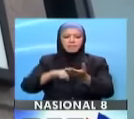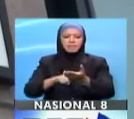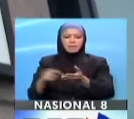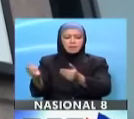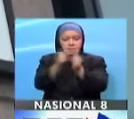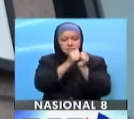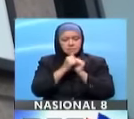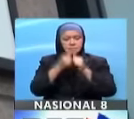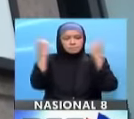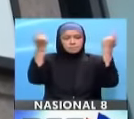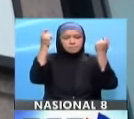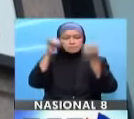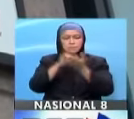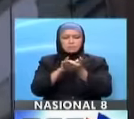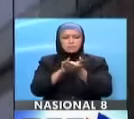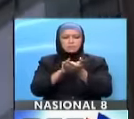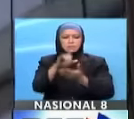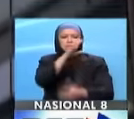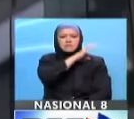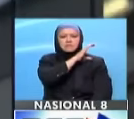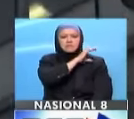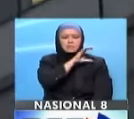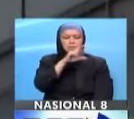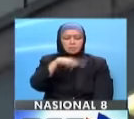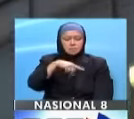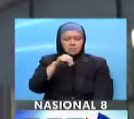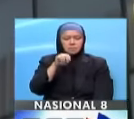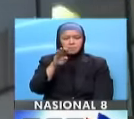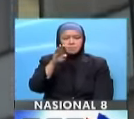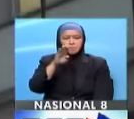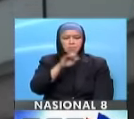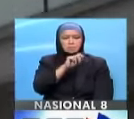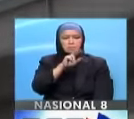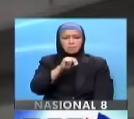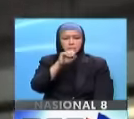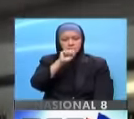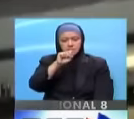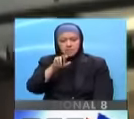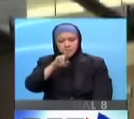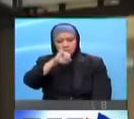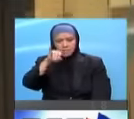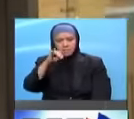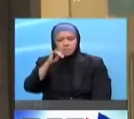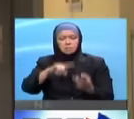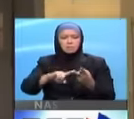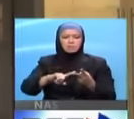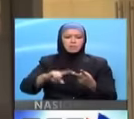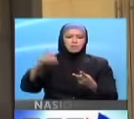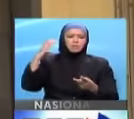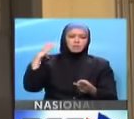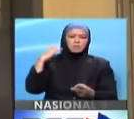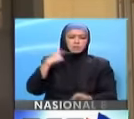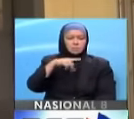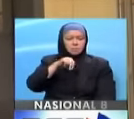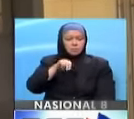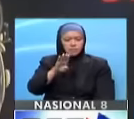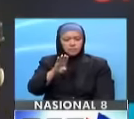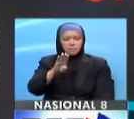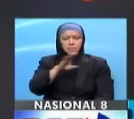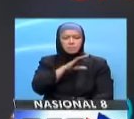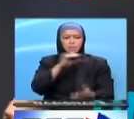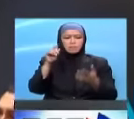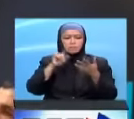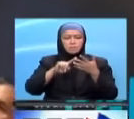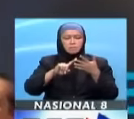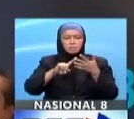Hadir sama pada majlis itu pengerusi PNB Tun Ahmad Sarji Abdul Hamid, Ketua Pegawai Eksekutif dan pengerusi PNB Tan Sri Hamad Kamapiah Cik Othman